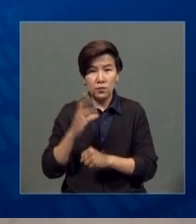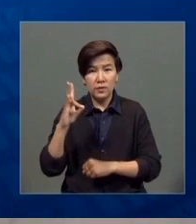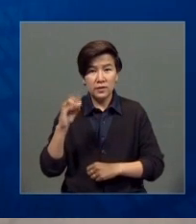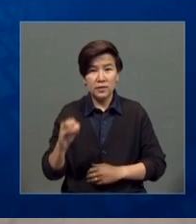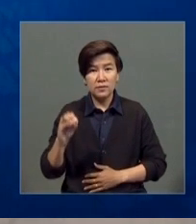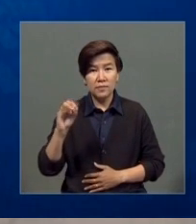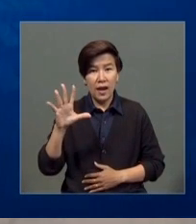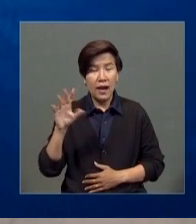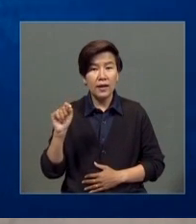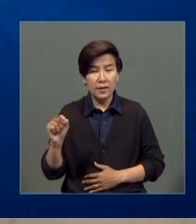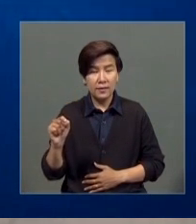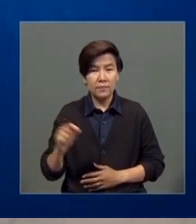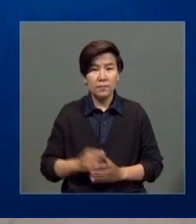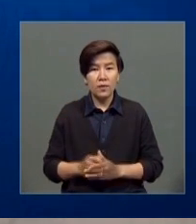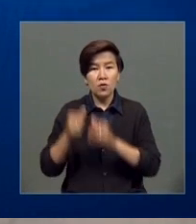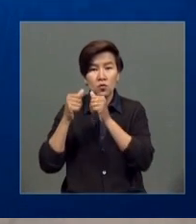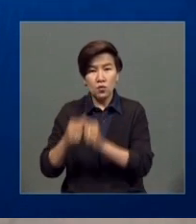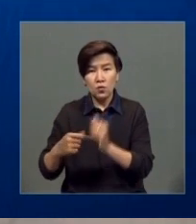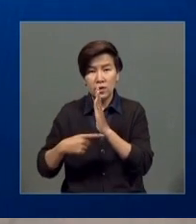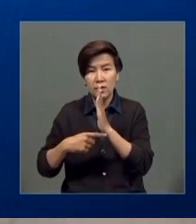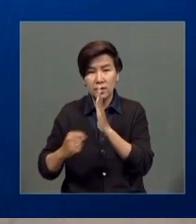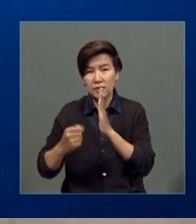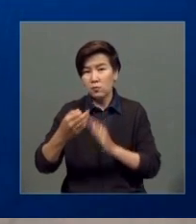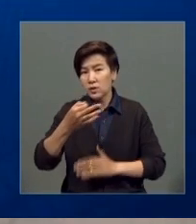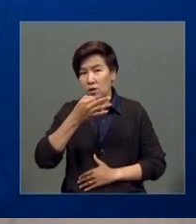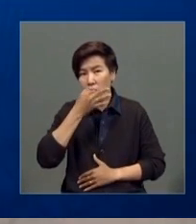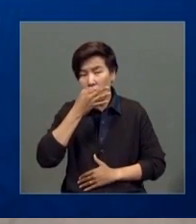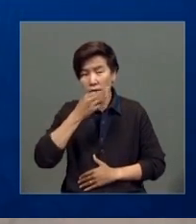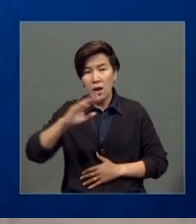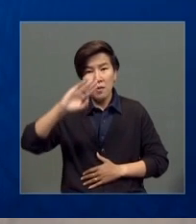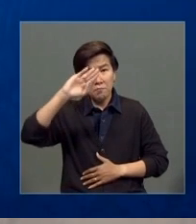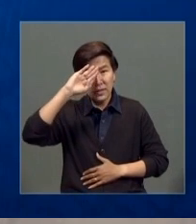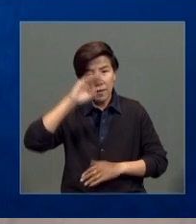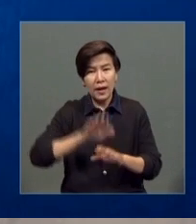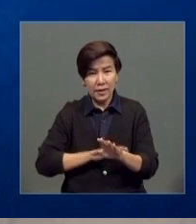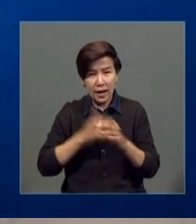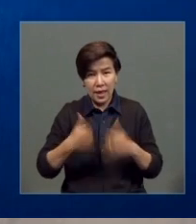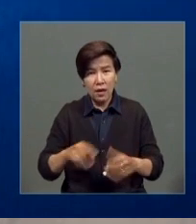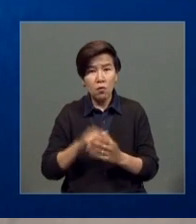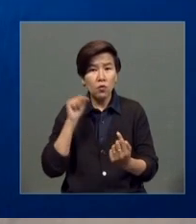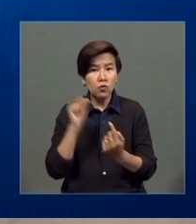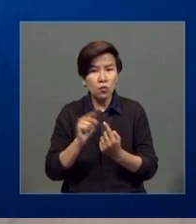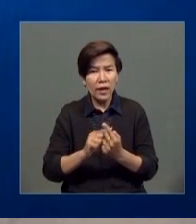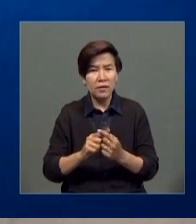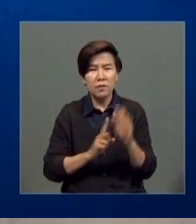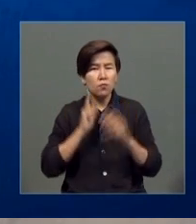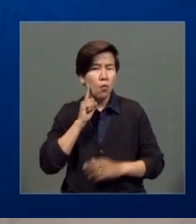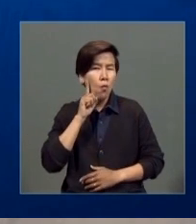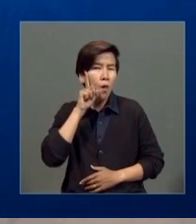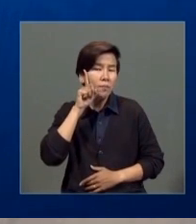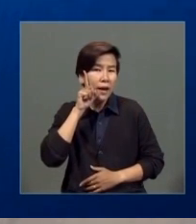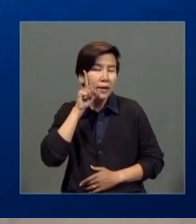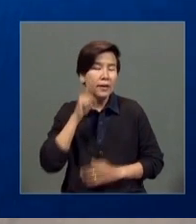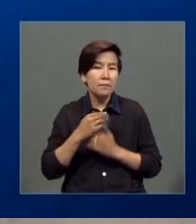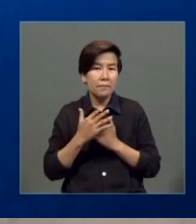ากทำเมียบล้างมือบ่อยๆมีเจลแอลกอฮอล์รักษาระยะห่างอย่าไปปาร์ตี้ให้มันมากมายนักเพราะอะไรเพราะวัยนี้เราไม่เท่าไหร่หร